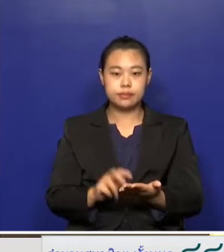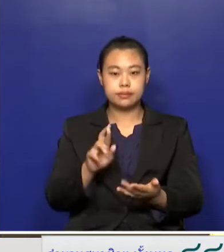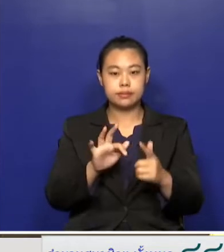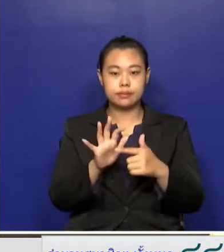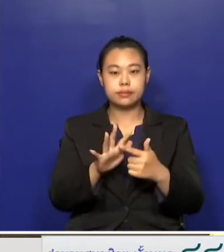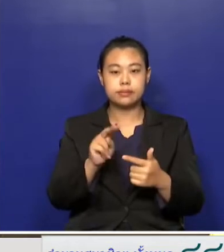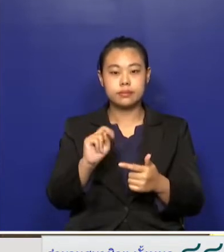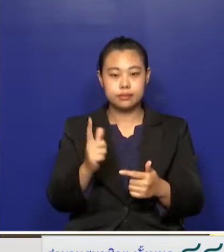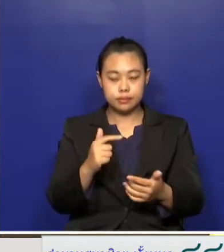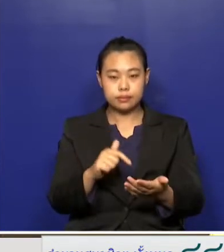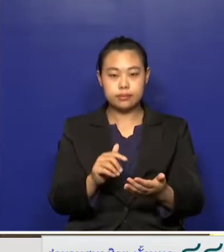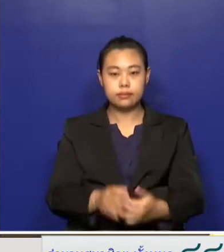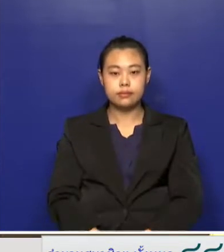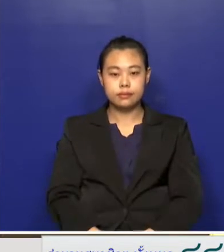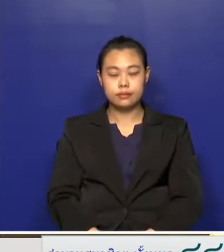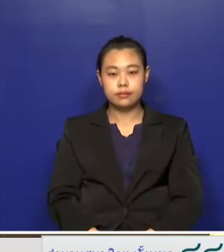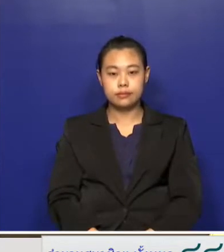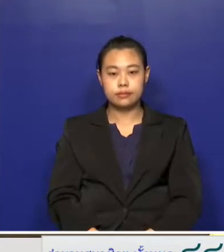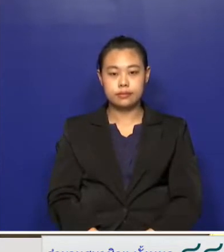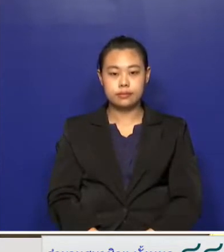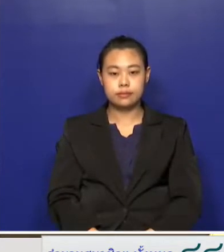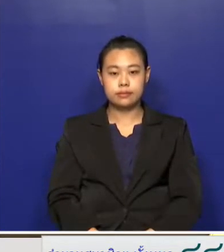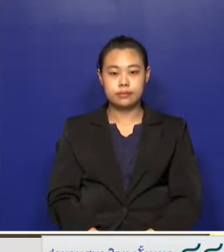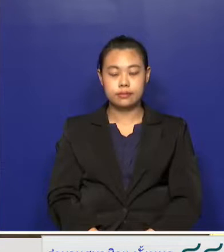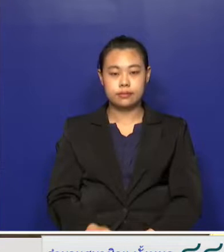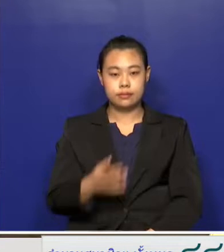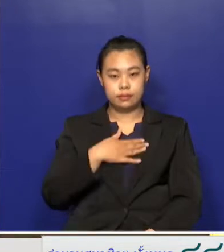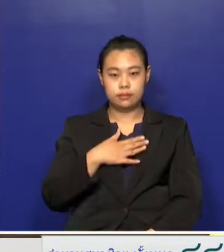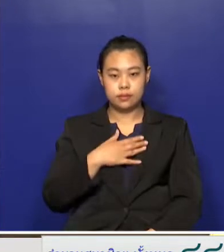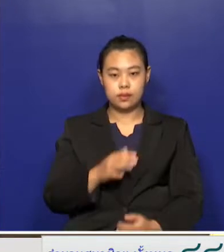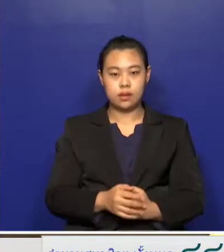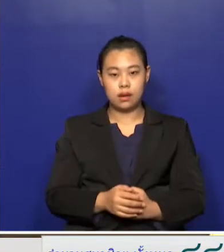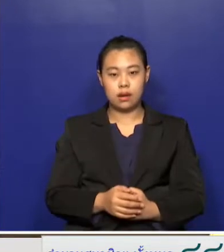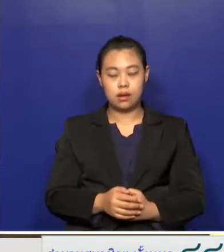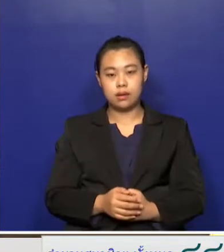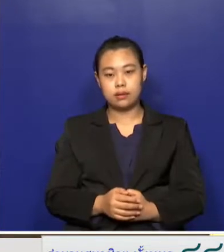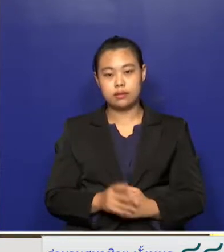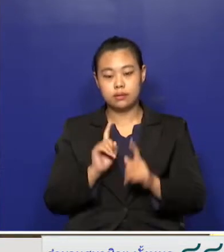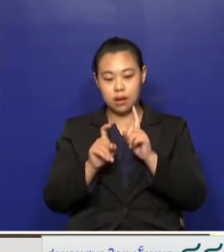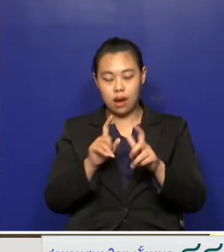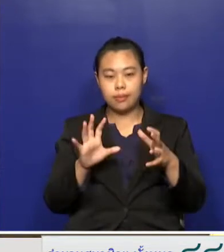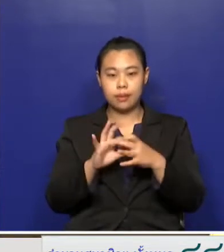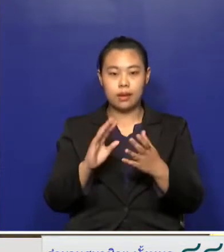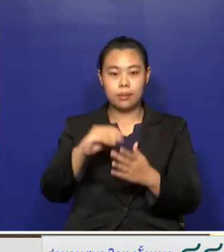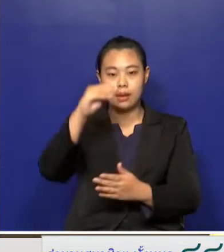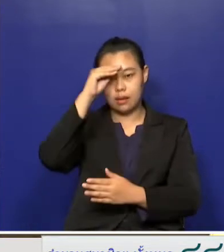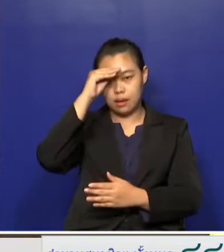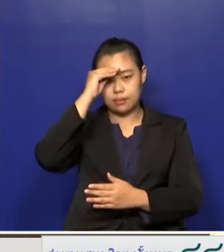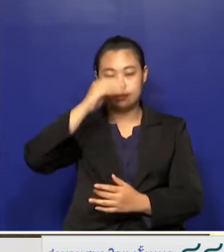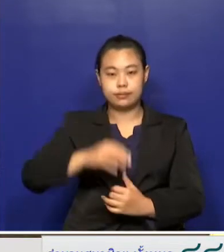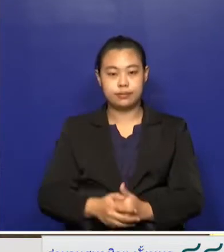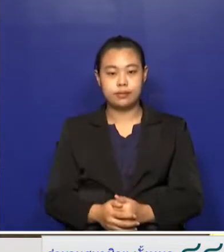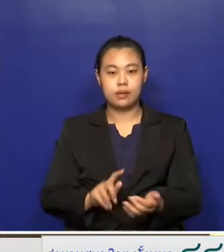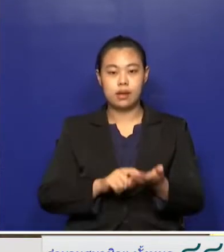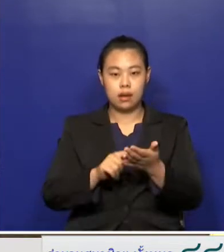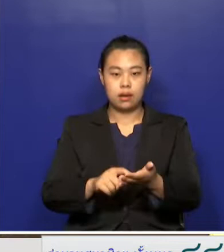ผมขออนุญาตในส่วนของการศึกษานะครับเรียนท่านประธานผ่านไปยังคณะกรรมการ